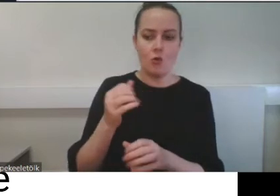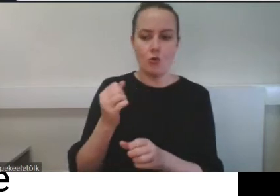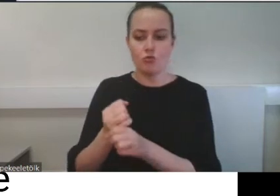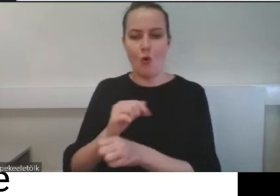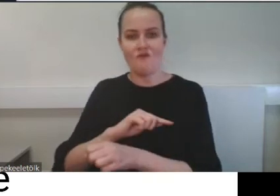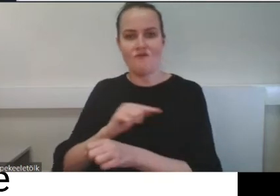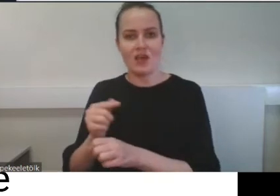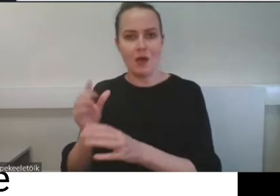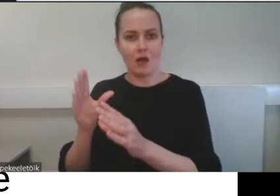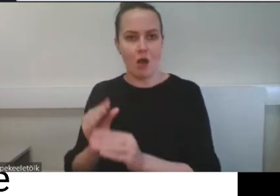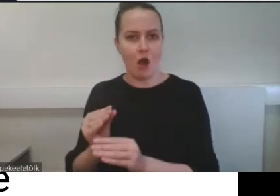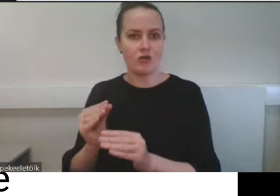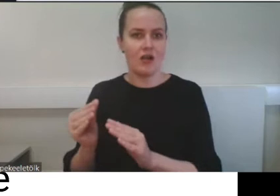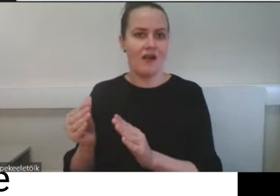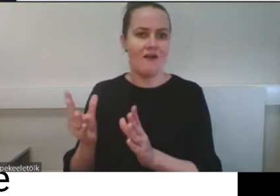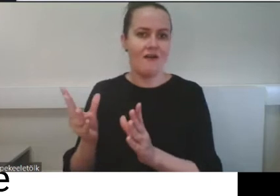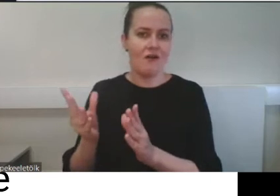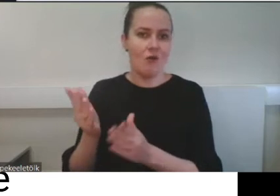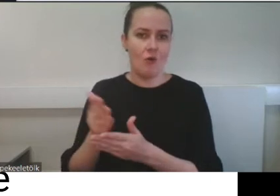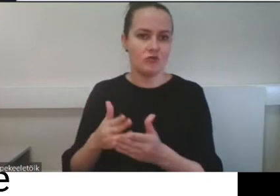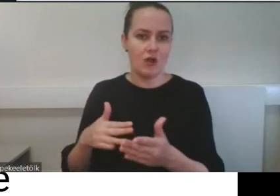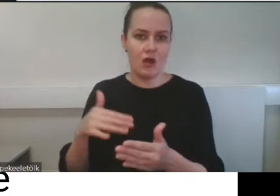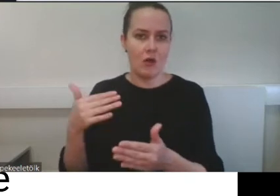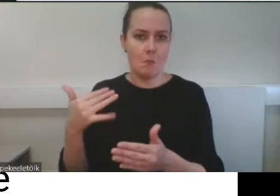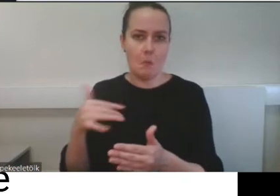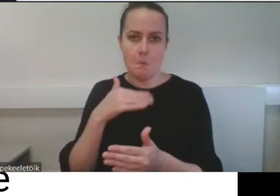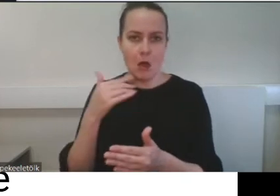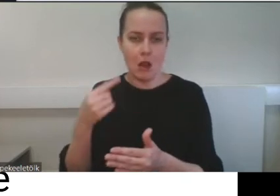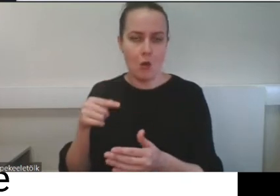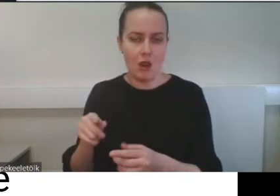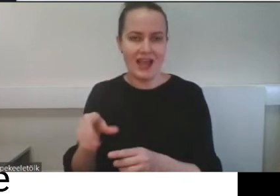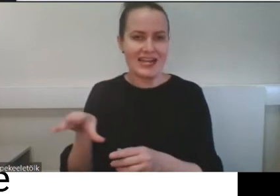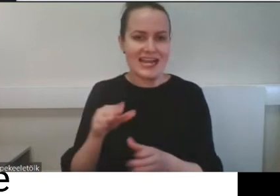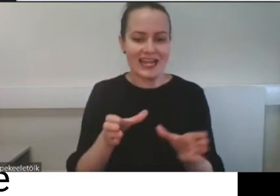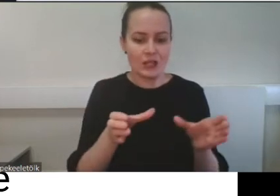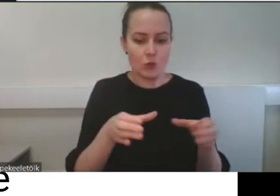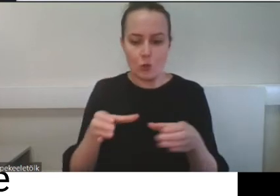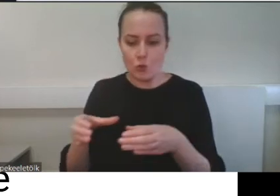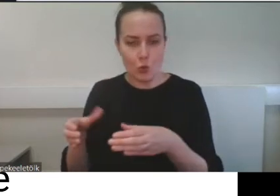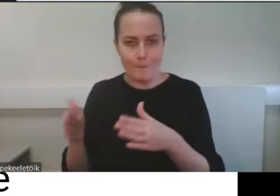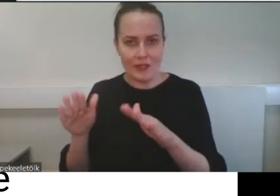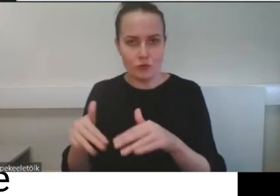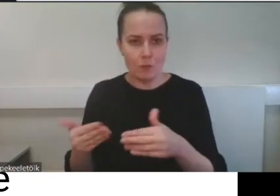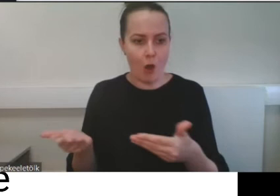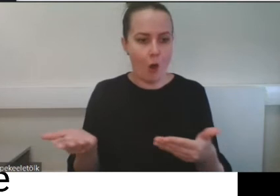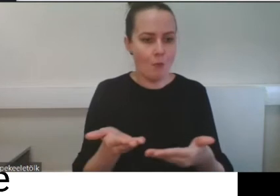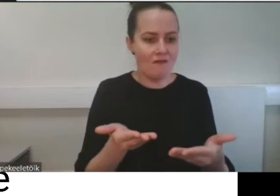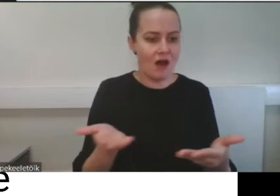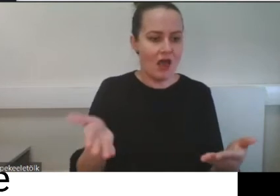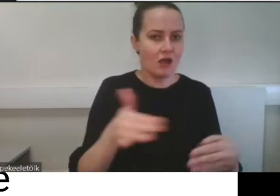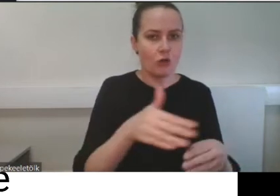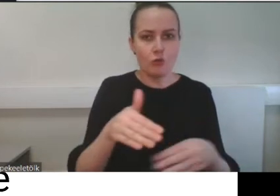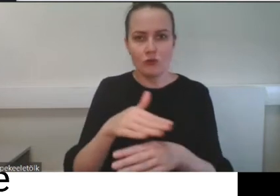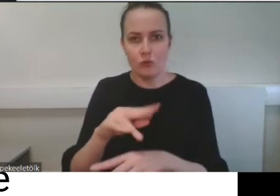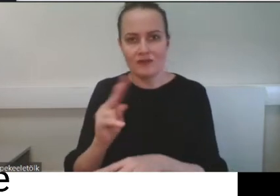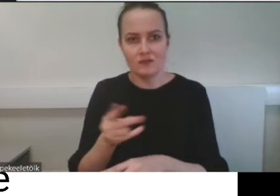Ja siin tuleb jälle nagu registriandmete pluss nagu, et registriandmed, mida siis kogutakse nende, ütleme